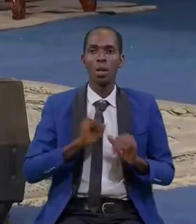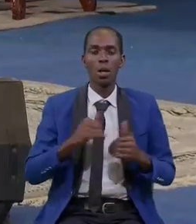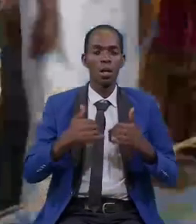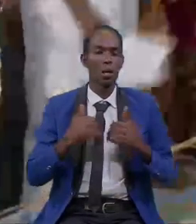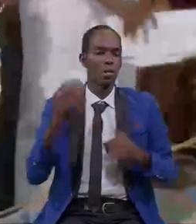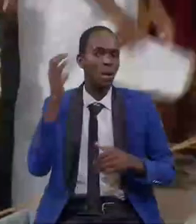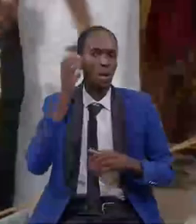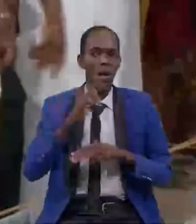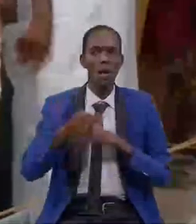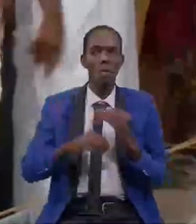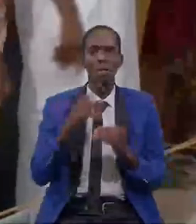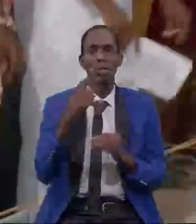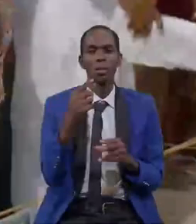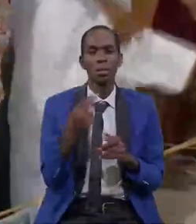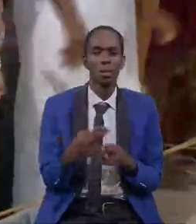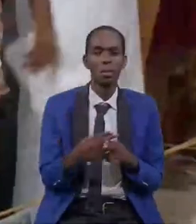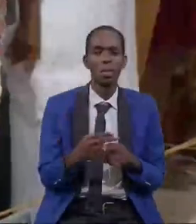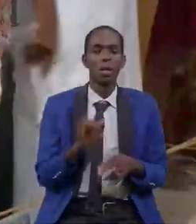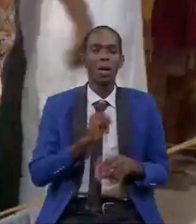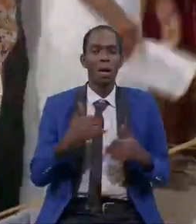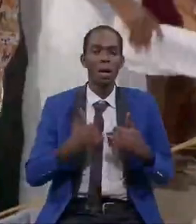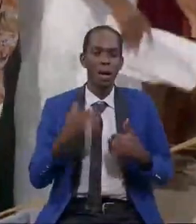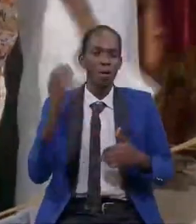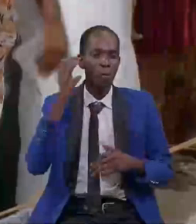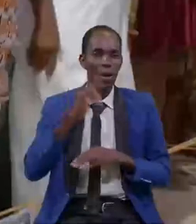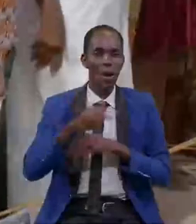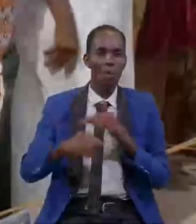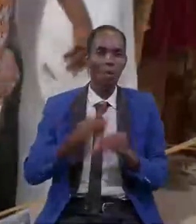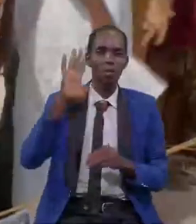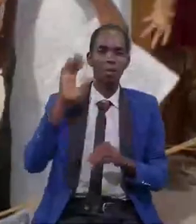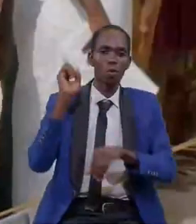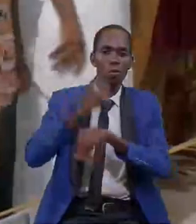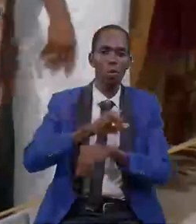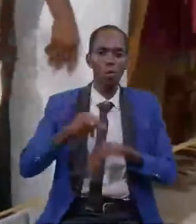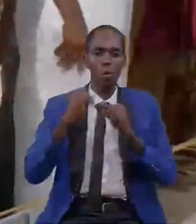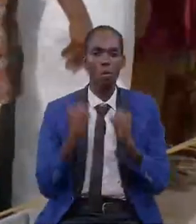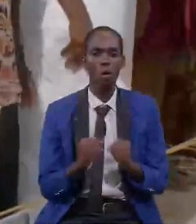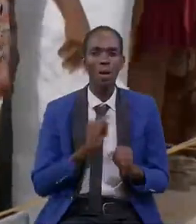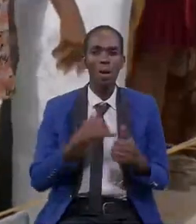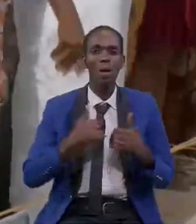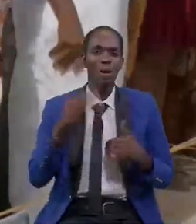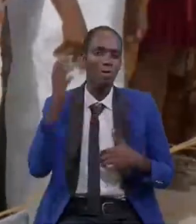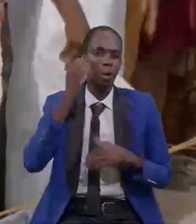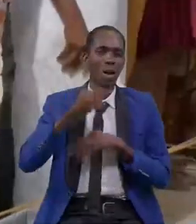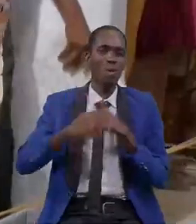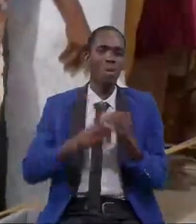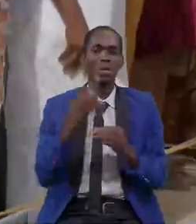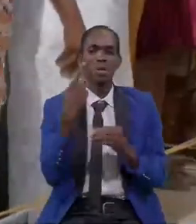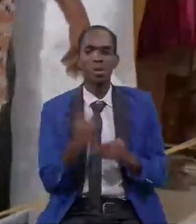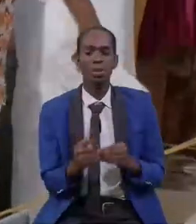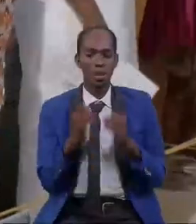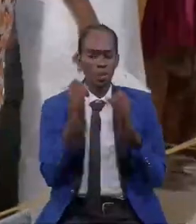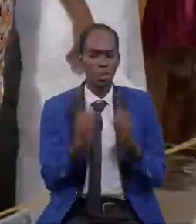nom, j'ai entendu parler de ta puissance victorieuse, j'ai entendu parler de la paix, de la pureté,